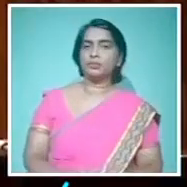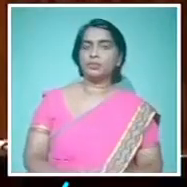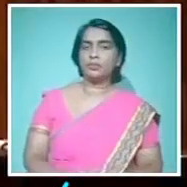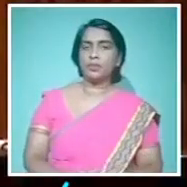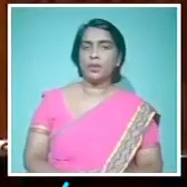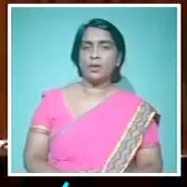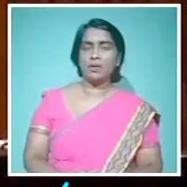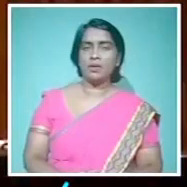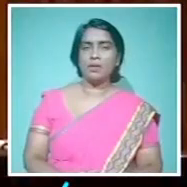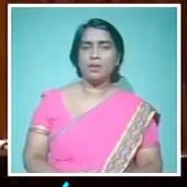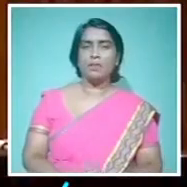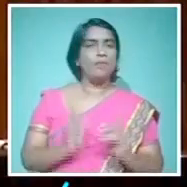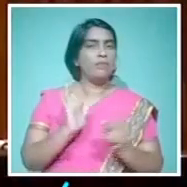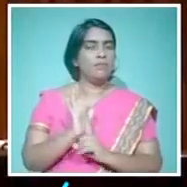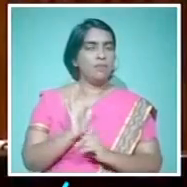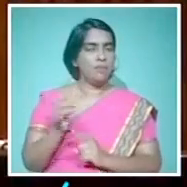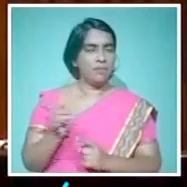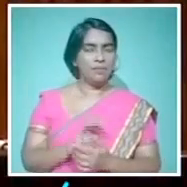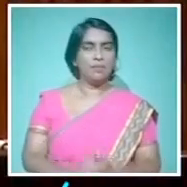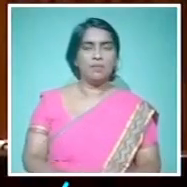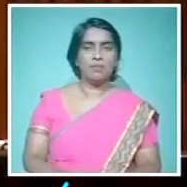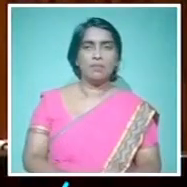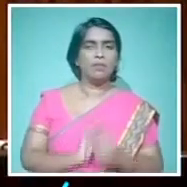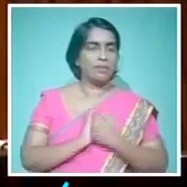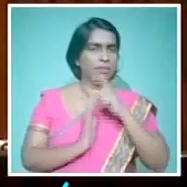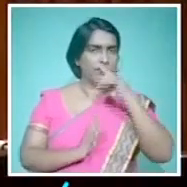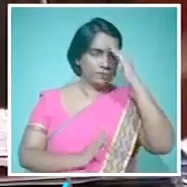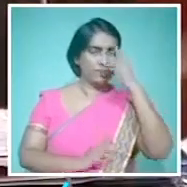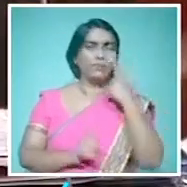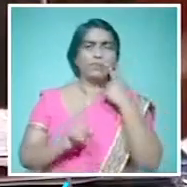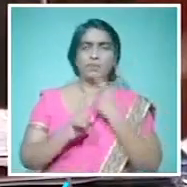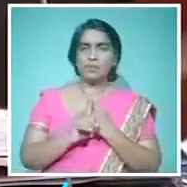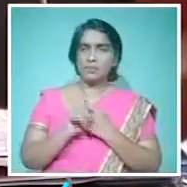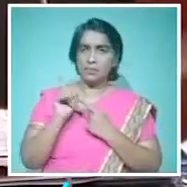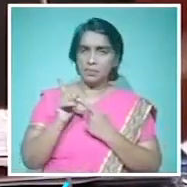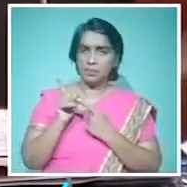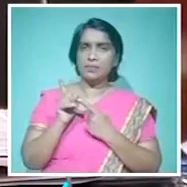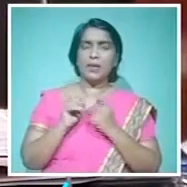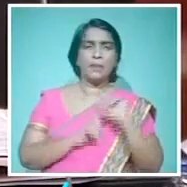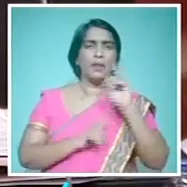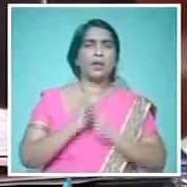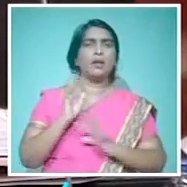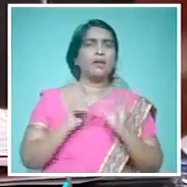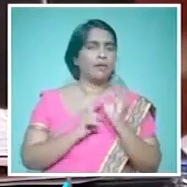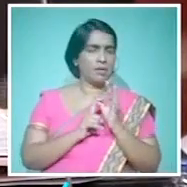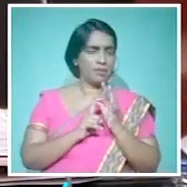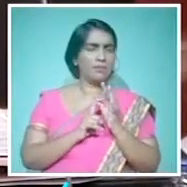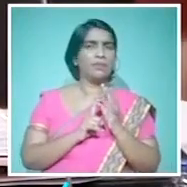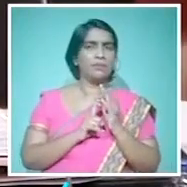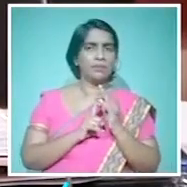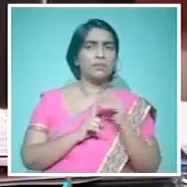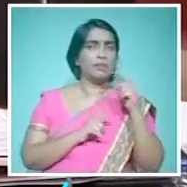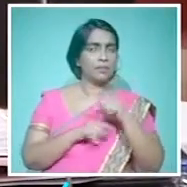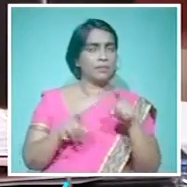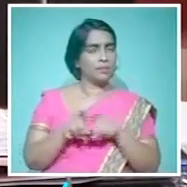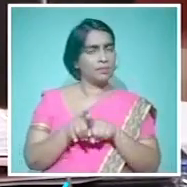लभू लक्ष्मण क्रियाल कथानायक तिबुनी महानुवर पार्लिमेंतु मंत्रीवरय हटियट ए